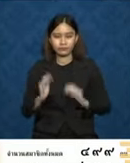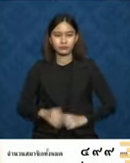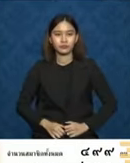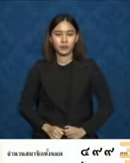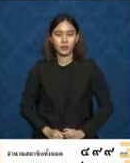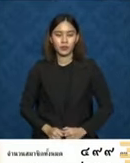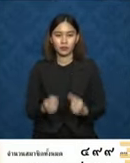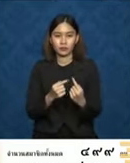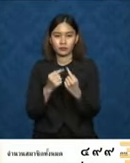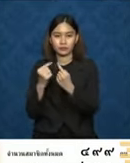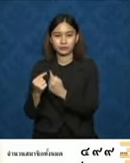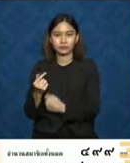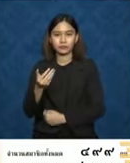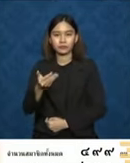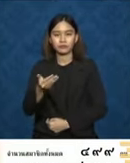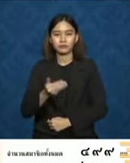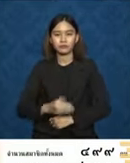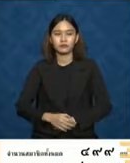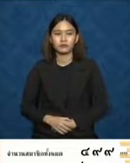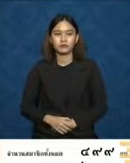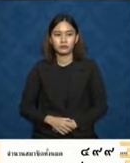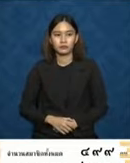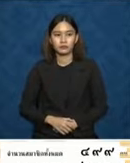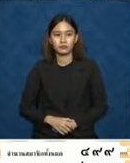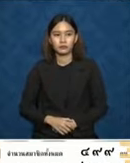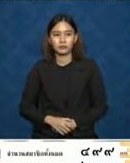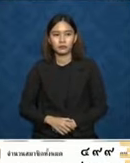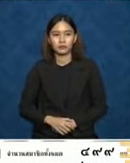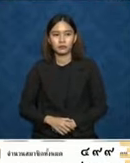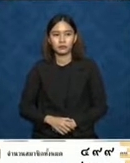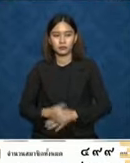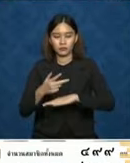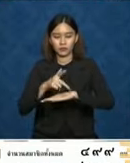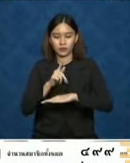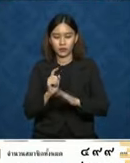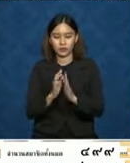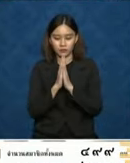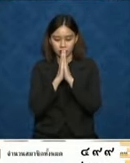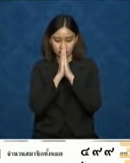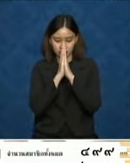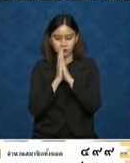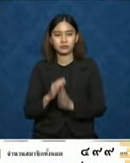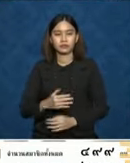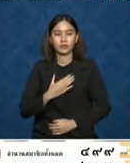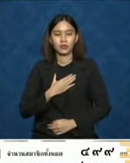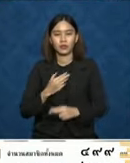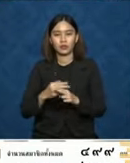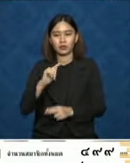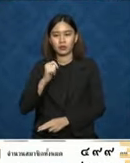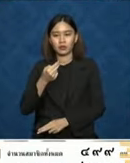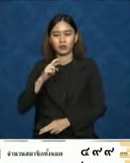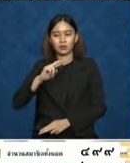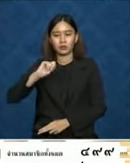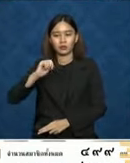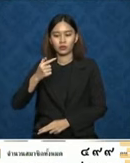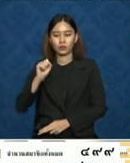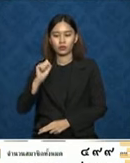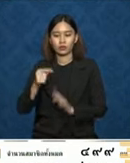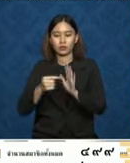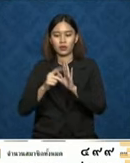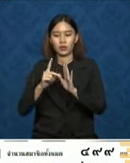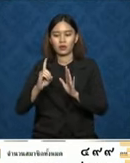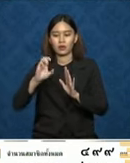ขอบคุณครับเชิญท่านทรงศักดิ์ส่งเสริมอุดมชัยครับกราบเรียนประธานสภาผู้แทนราษฎรที่เคารพผมนายทรงศักดิ์ส่งเสริม